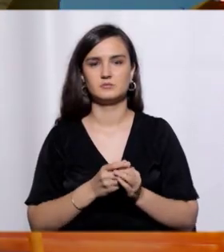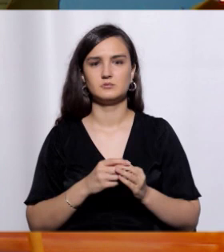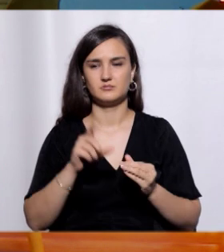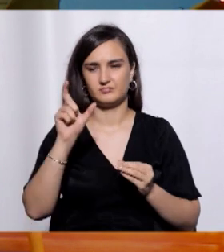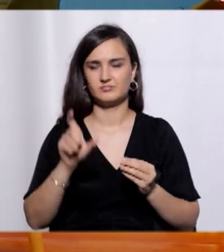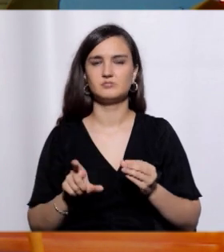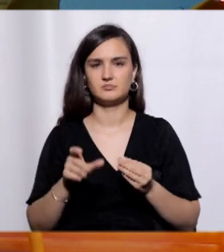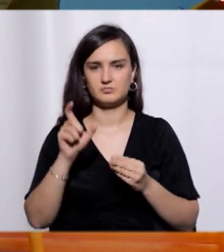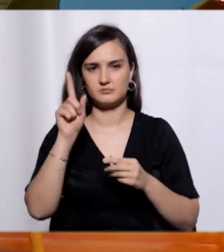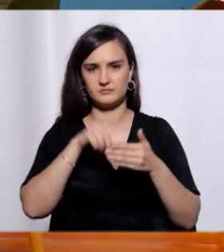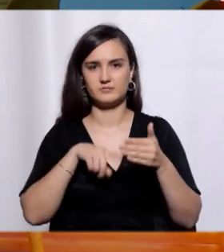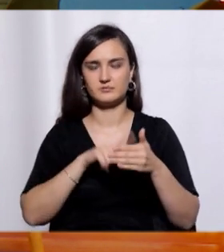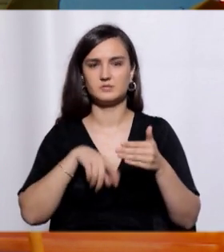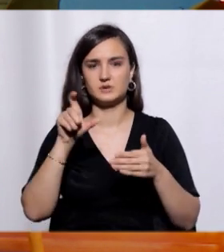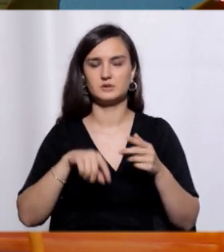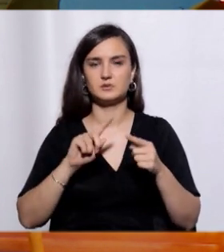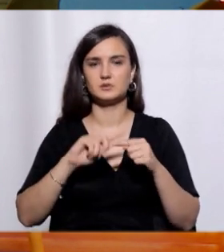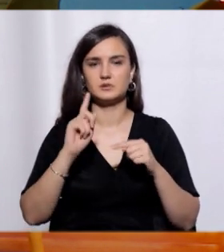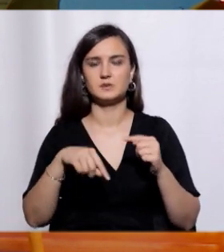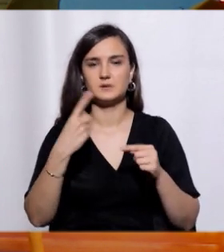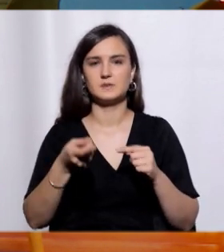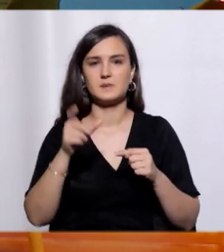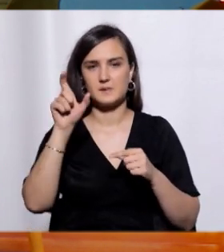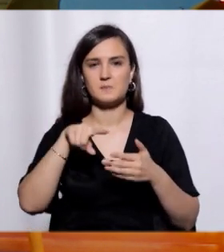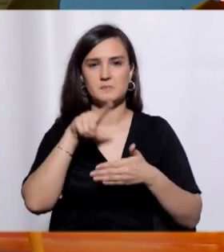სასულიერო პირი. Next, we had missionary.